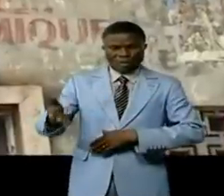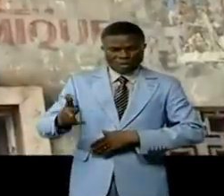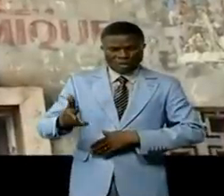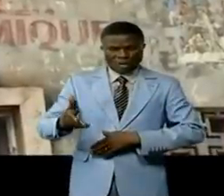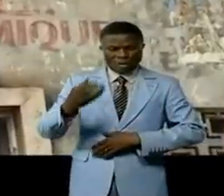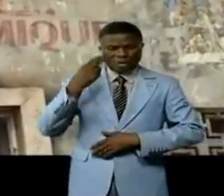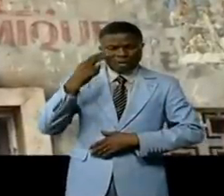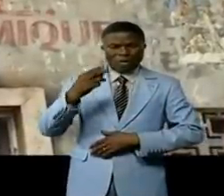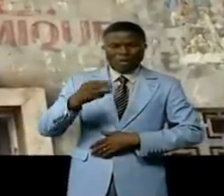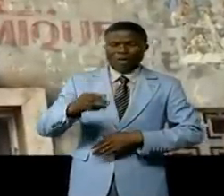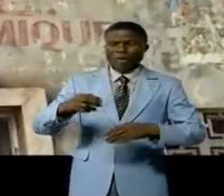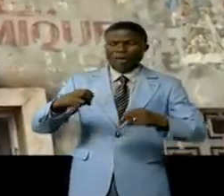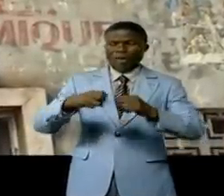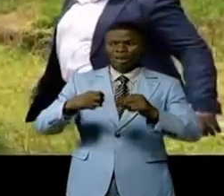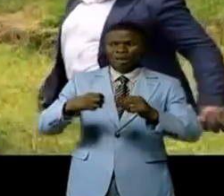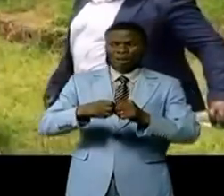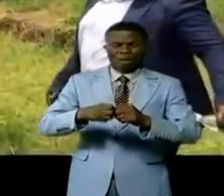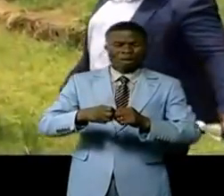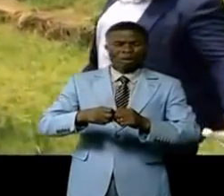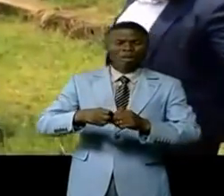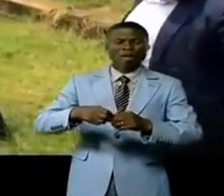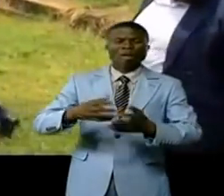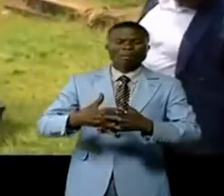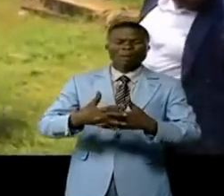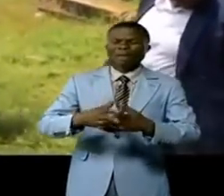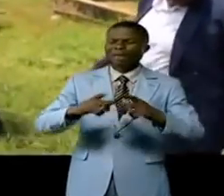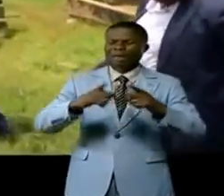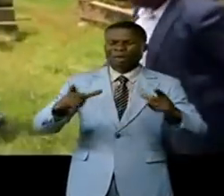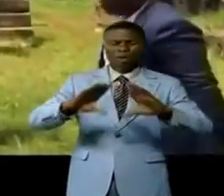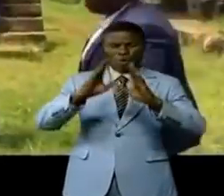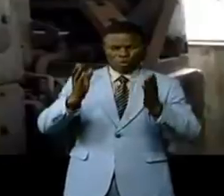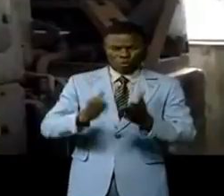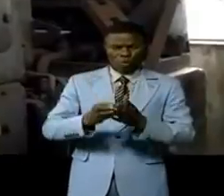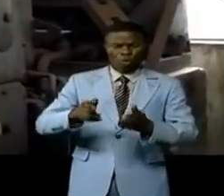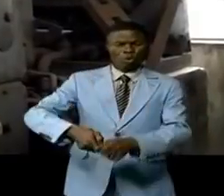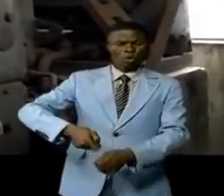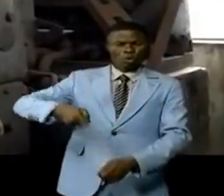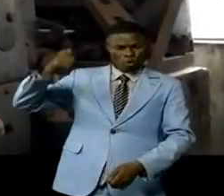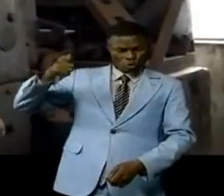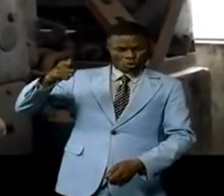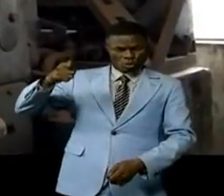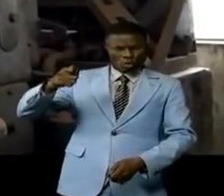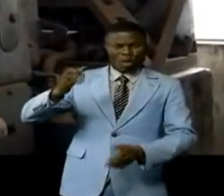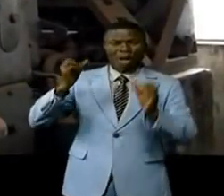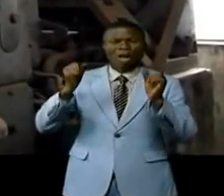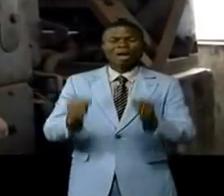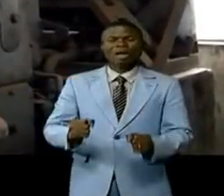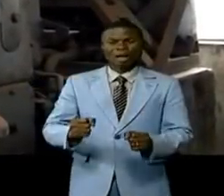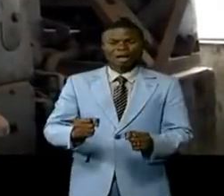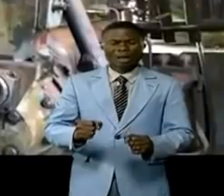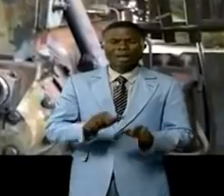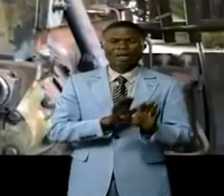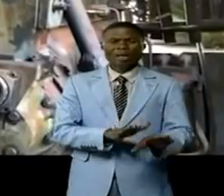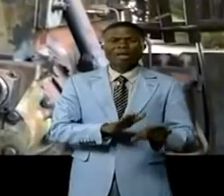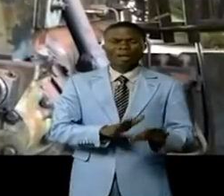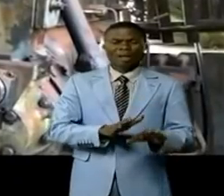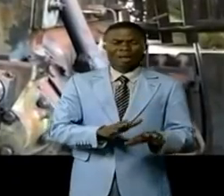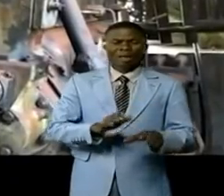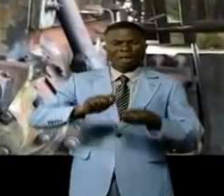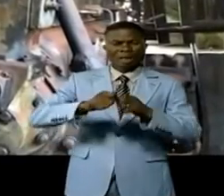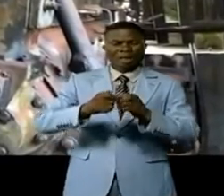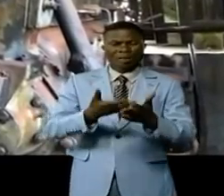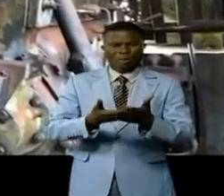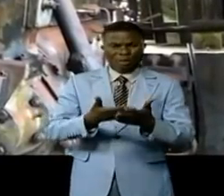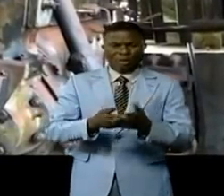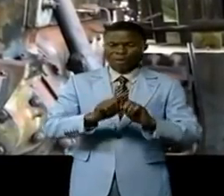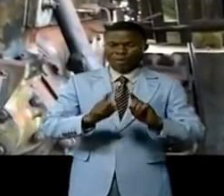la centrale thermique de Boende. Ici, tous les deux groupes sont à l'arrêt et n'attendent que leur réhabilitation.